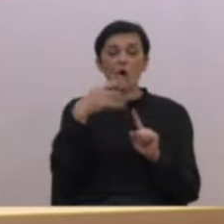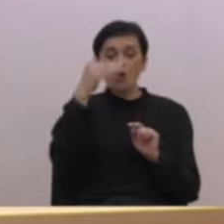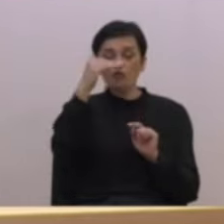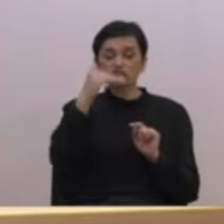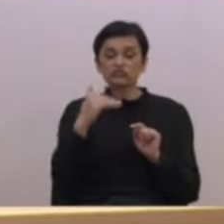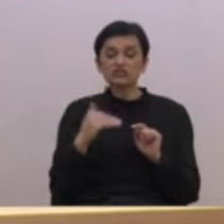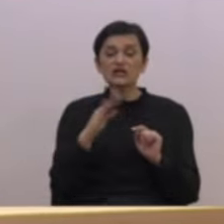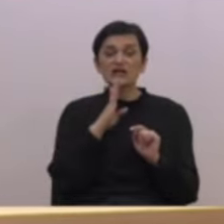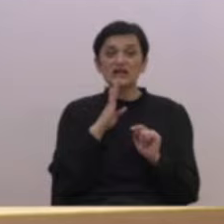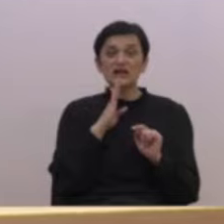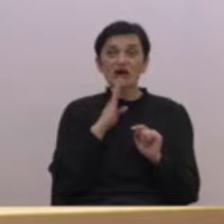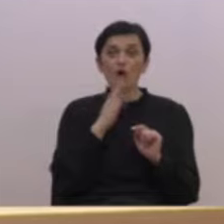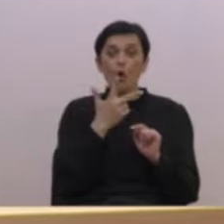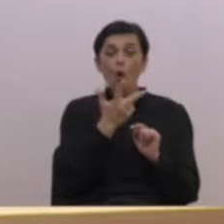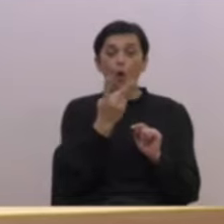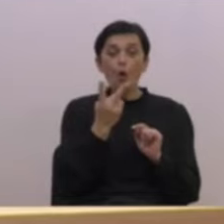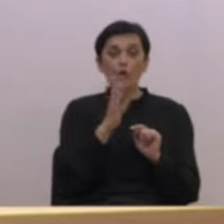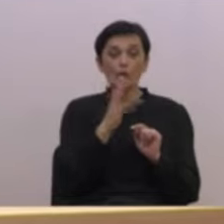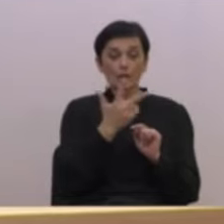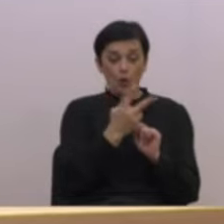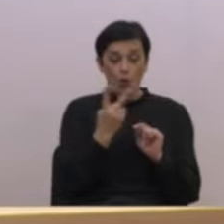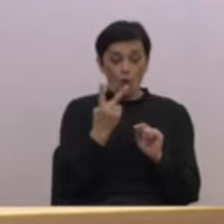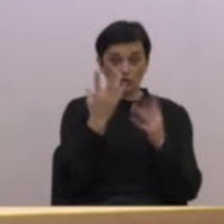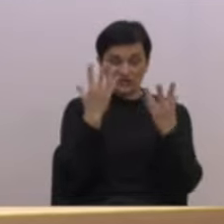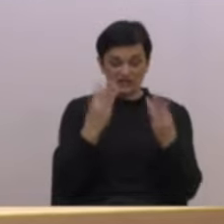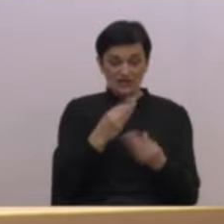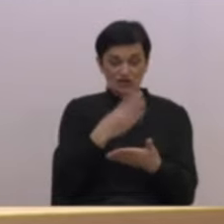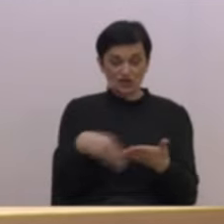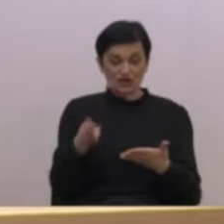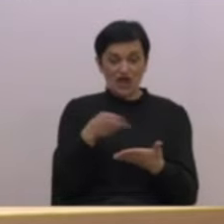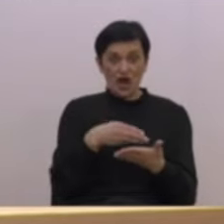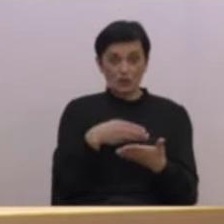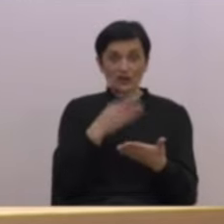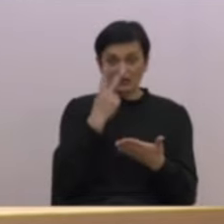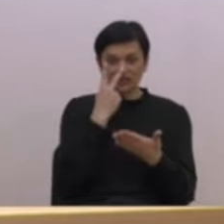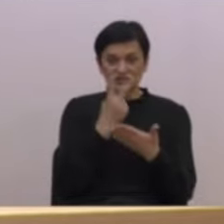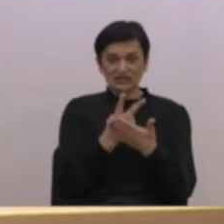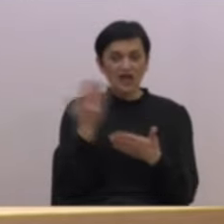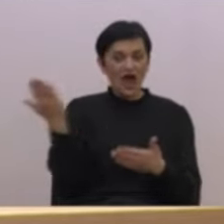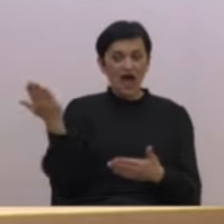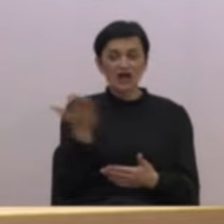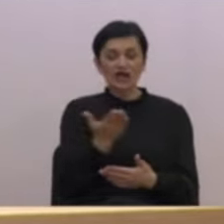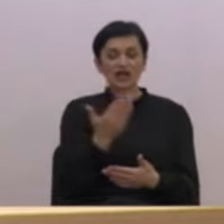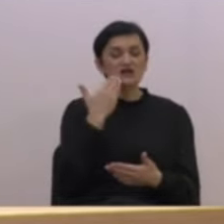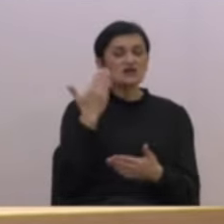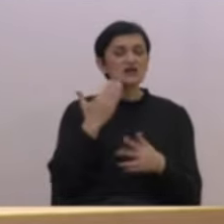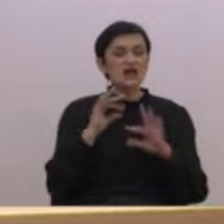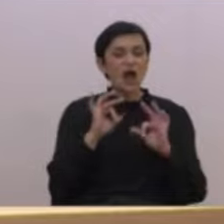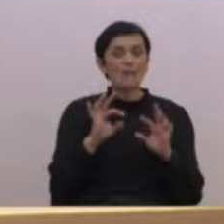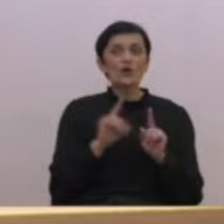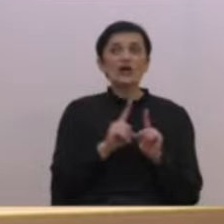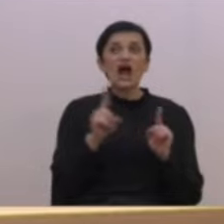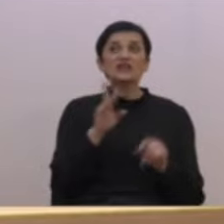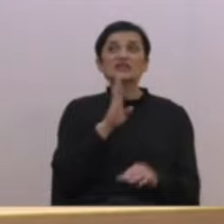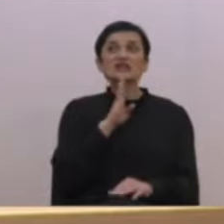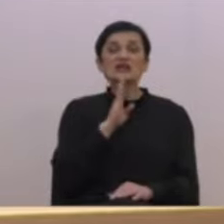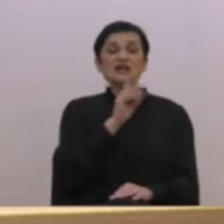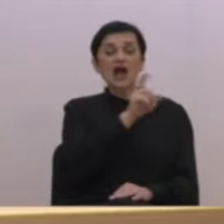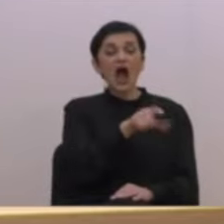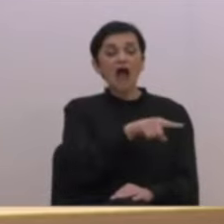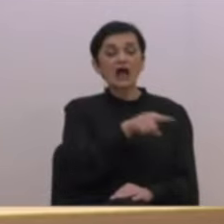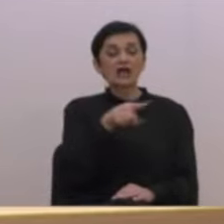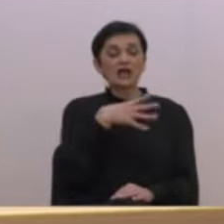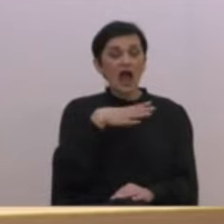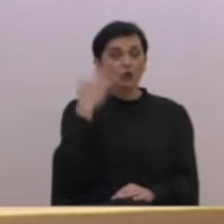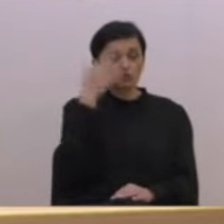და 32-მდე კი არა, 32 დღეში გააუქმეთ. ნახეთ თქვენი გამოსვლები. განსაკუთრებით ქალებს მოუწოდებ